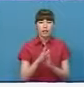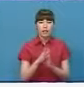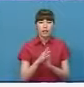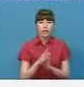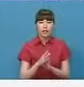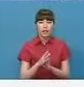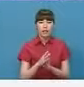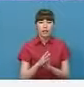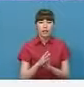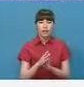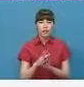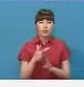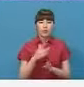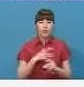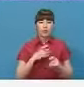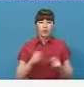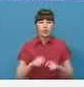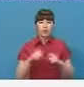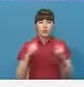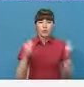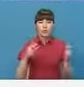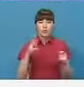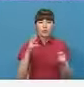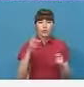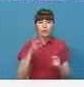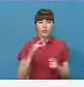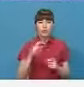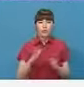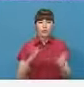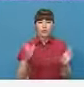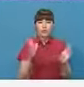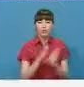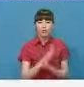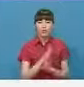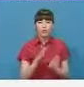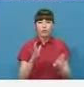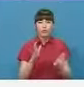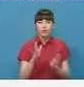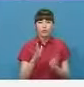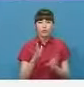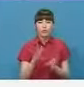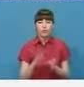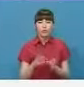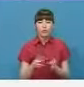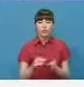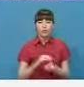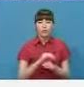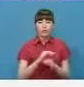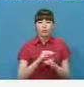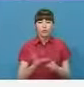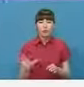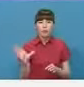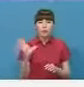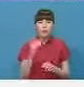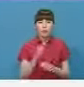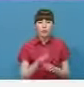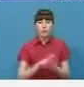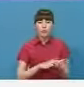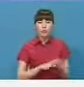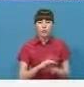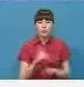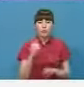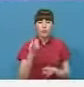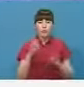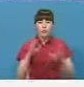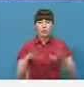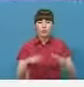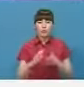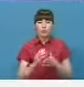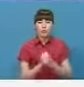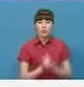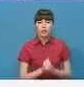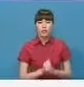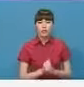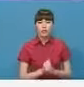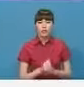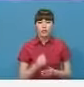Көңілі шар түркештің кейі. Сон бәрін орындап бірінші орын алдым. Осы өзімнің